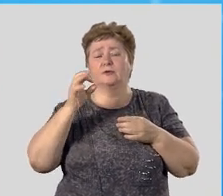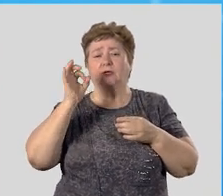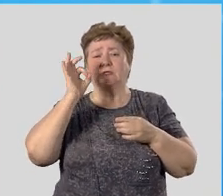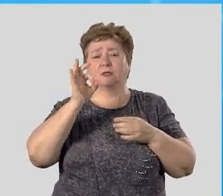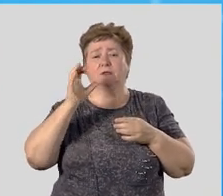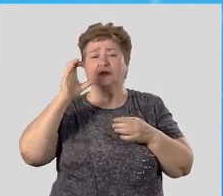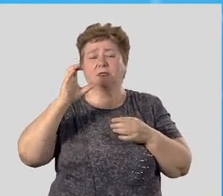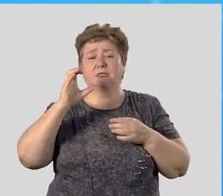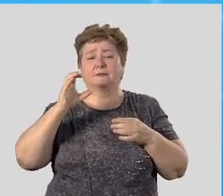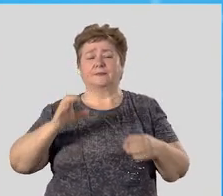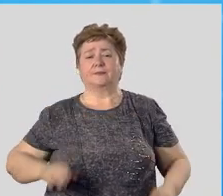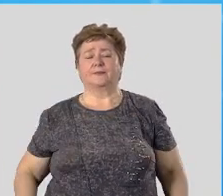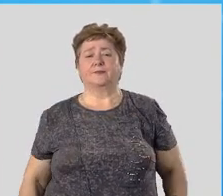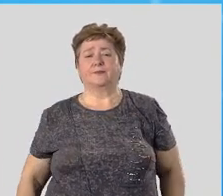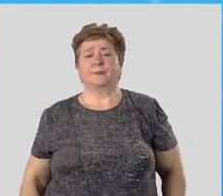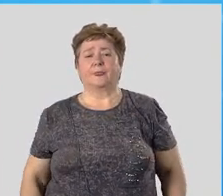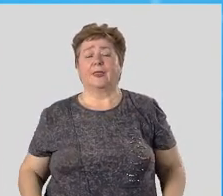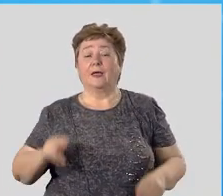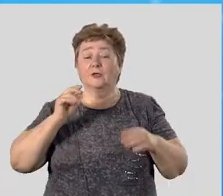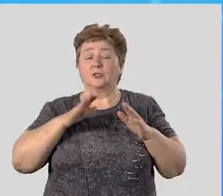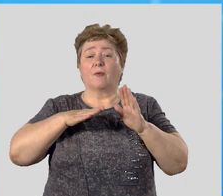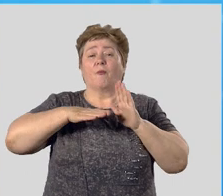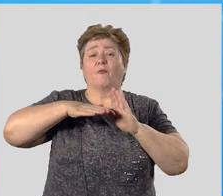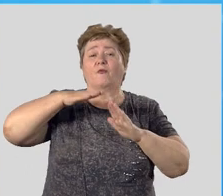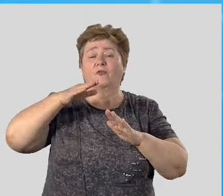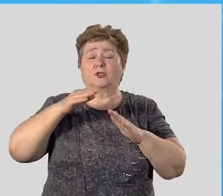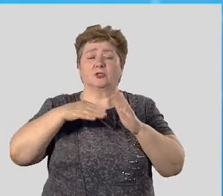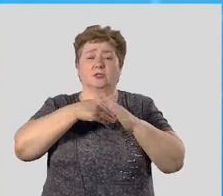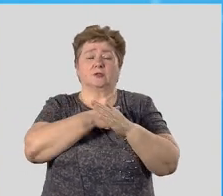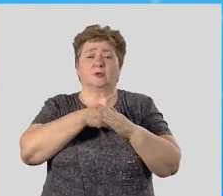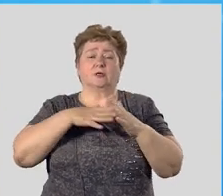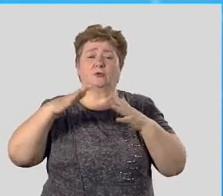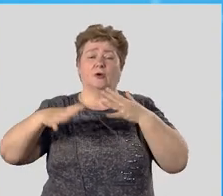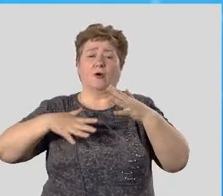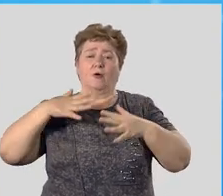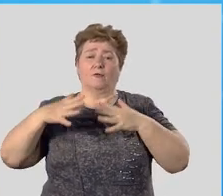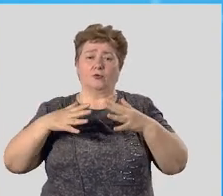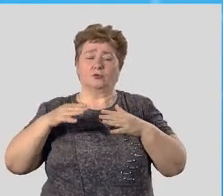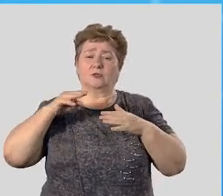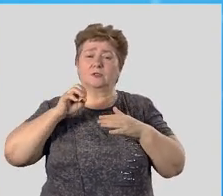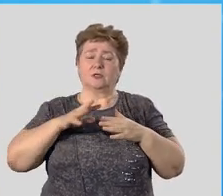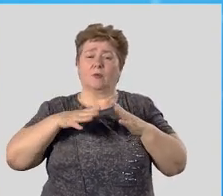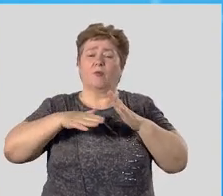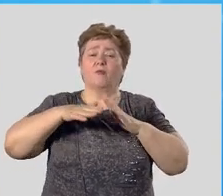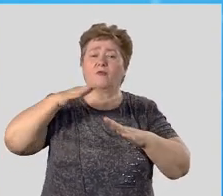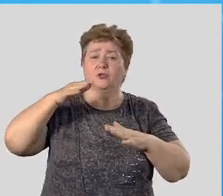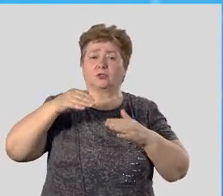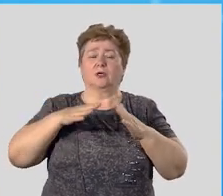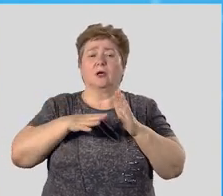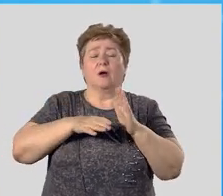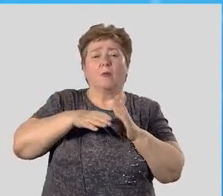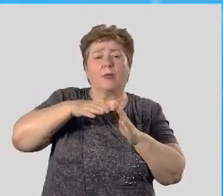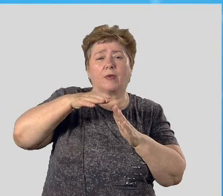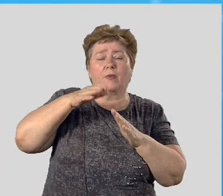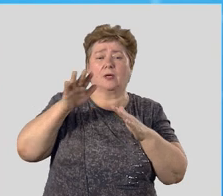12 градусов знак Цельсия. Чем выше температура воздуха, тем выше